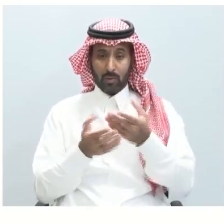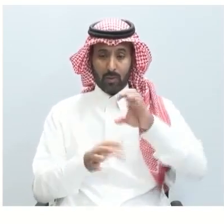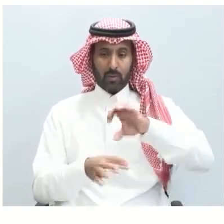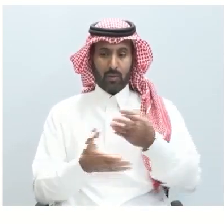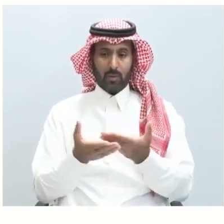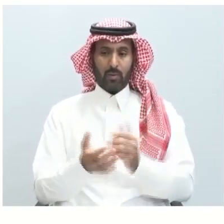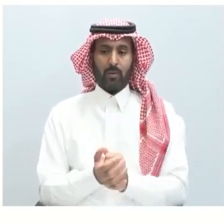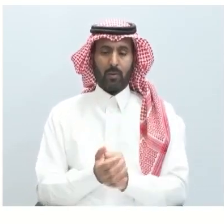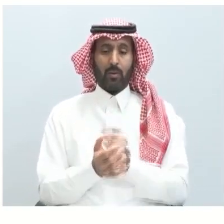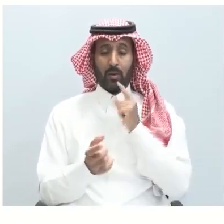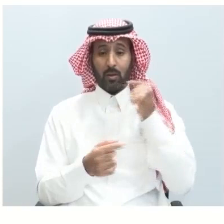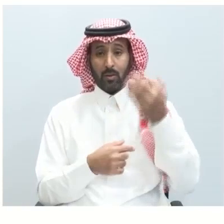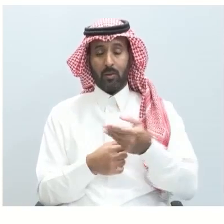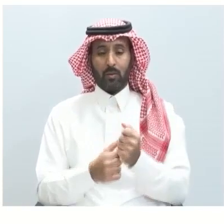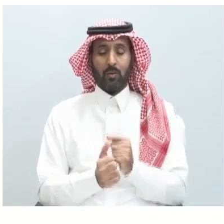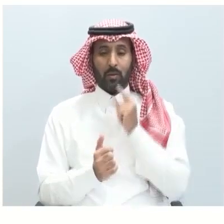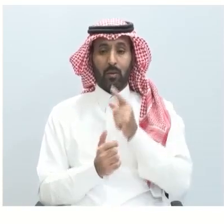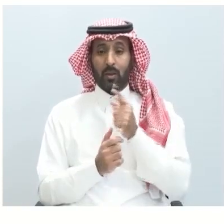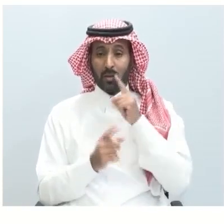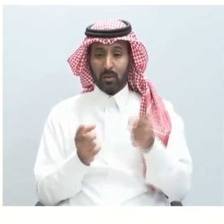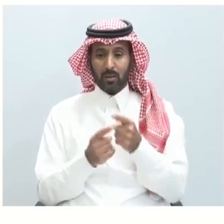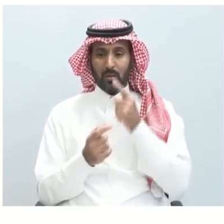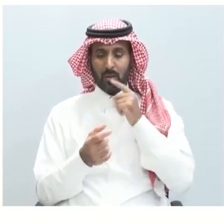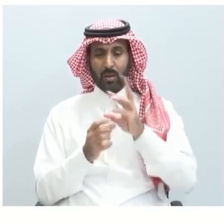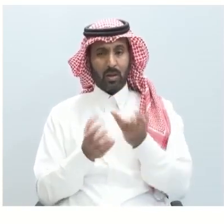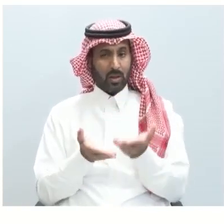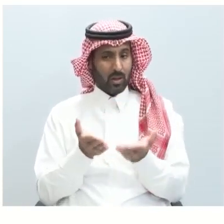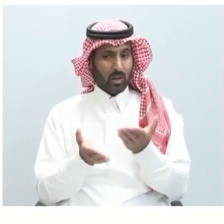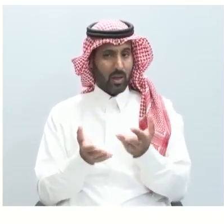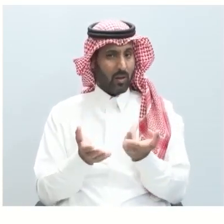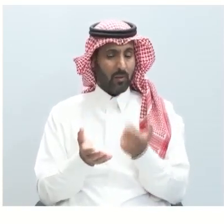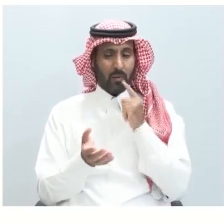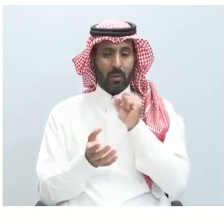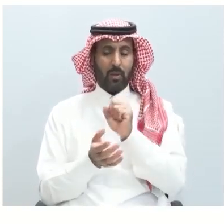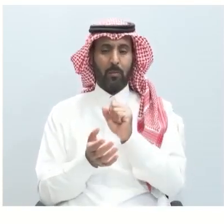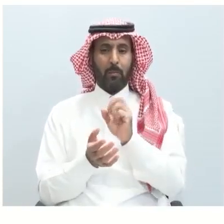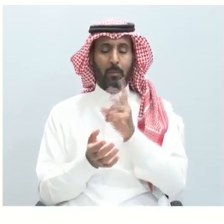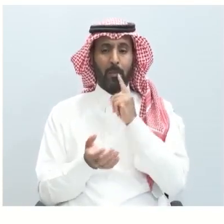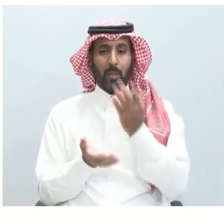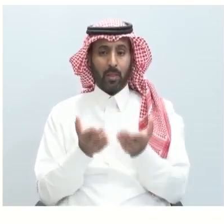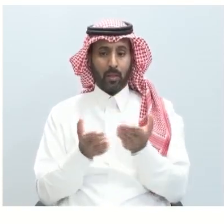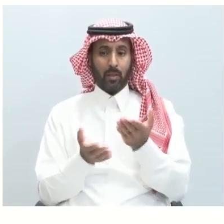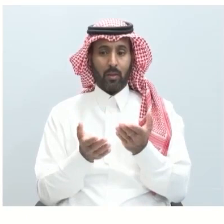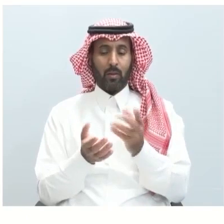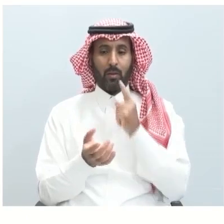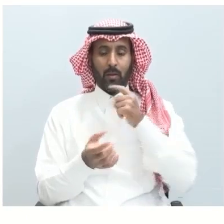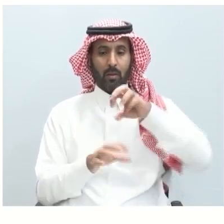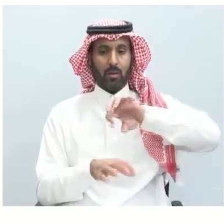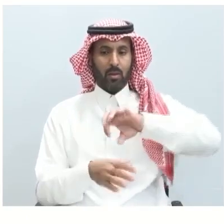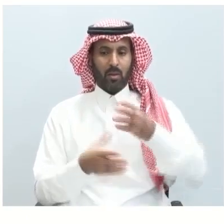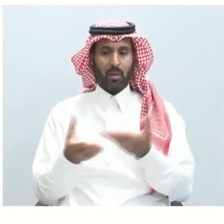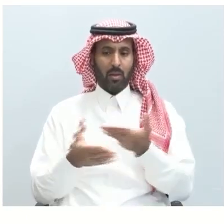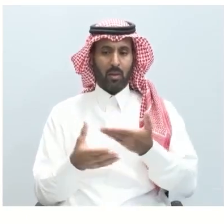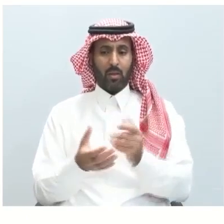الكيميائي اليوم باذن الله ستكون الطبيعه الديناميكيه للاتزان وايضا خواص الاتزان الكيميائي وهو